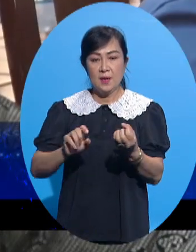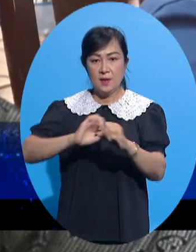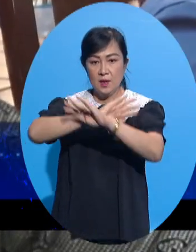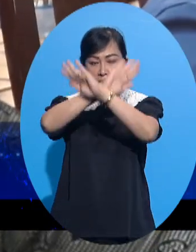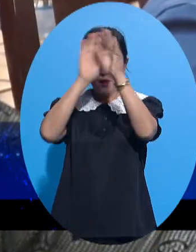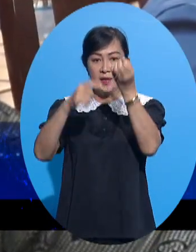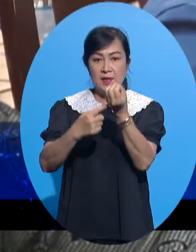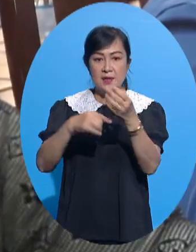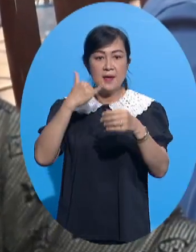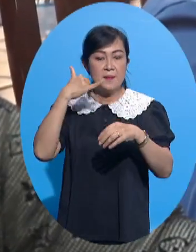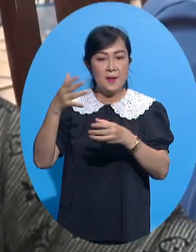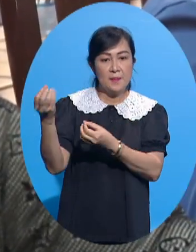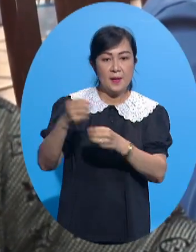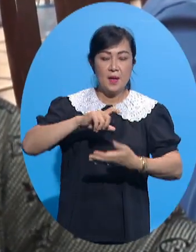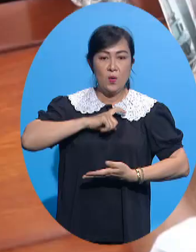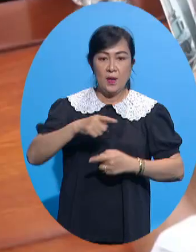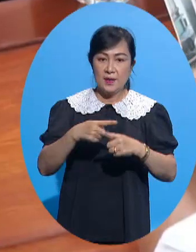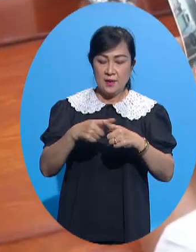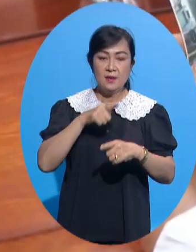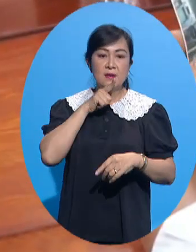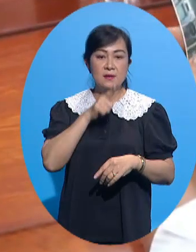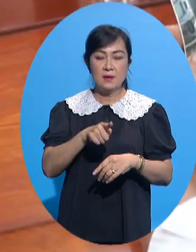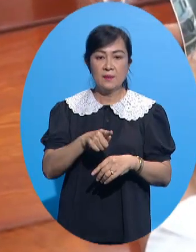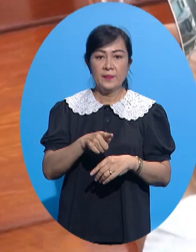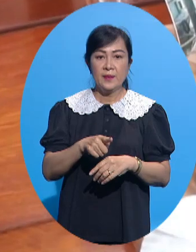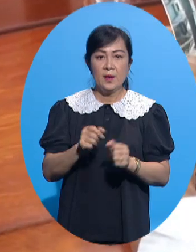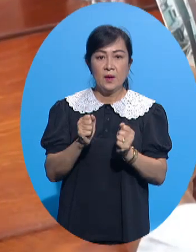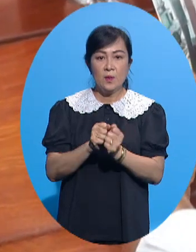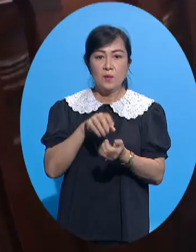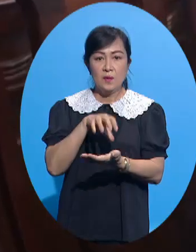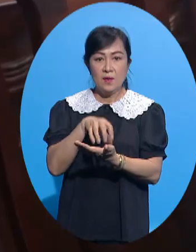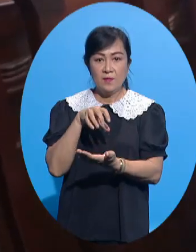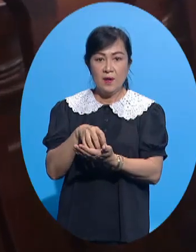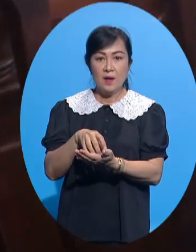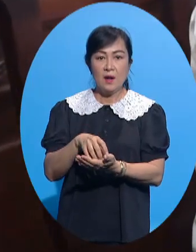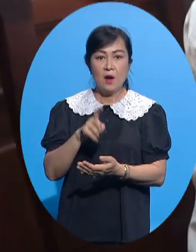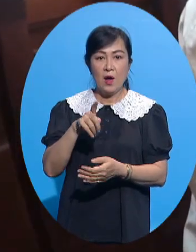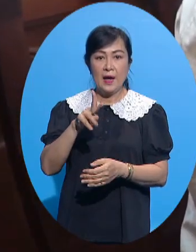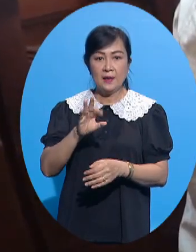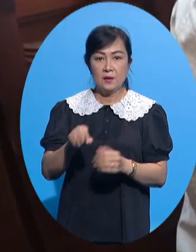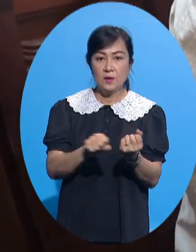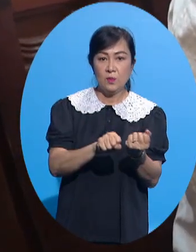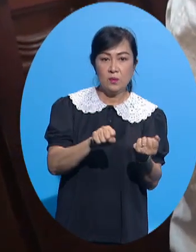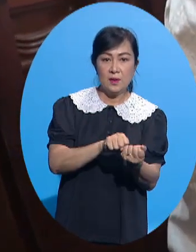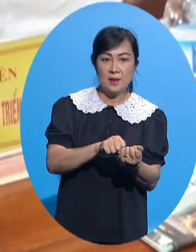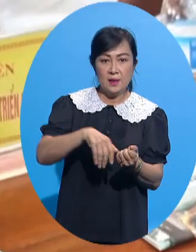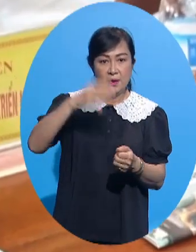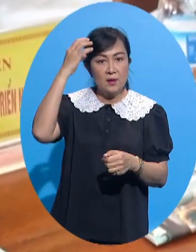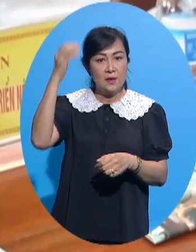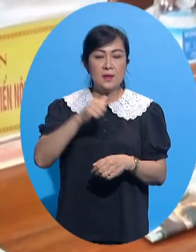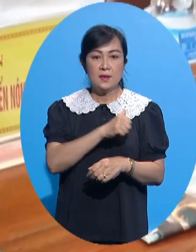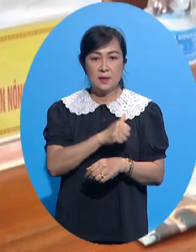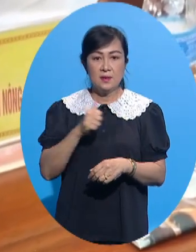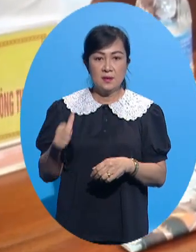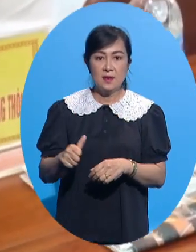sáng đèn trên biển đã mang đến những món quà giá trị thiết thực qua đó cùng với các địa phương trong đó có hạ tỉnh thúc đẩy truyền thông nâng cao nhận thức của bà